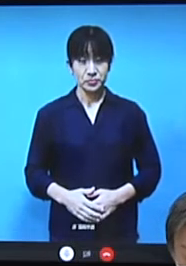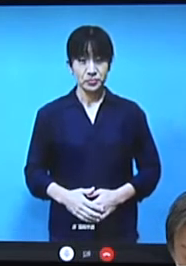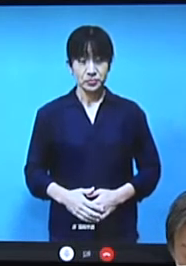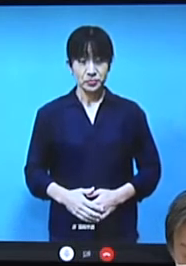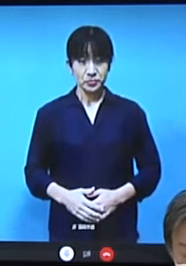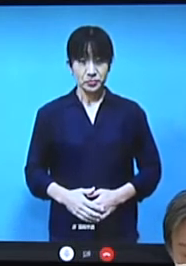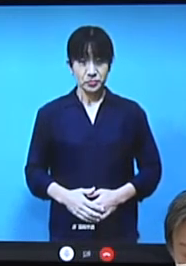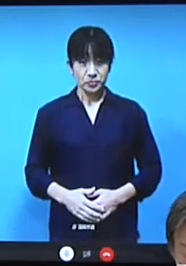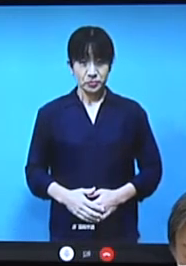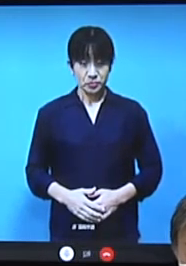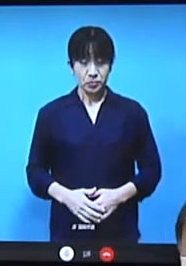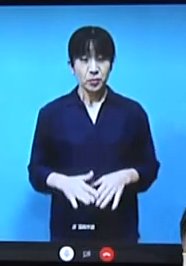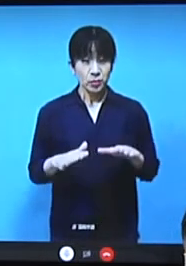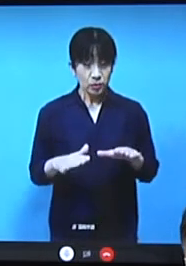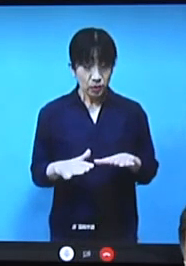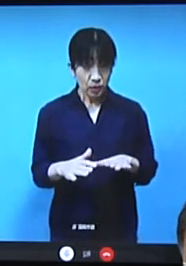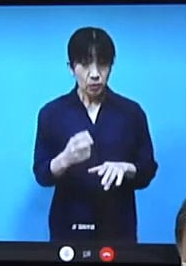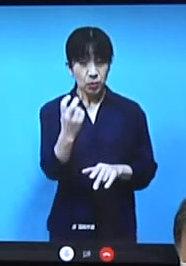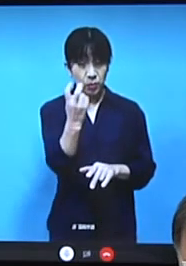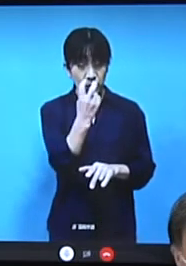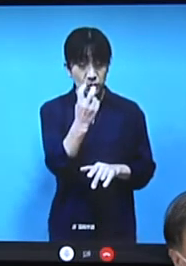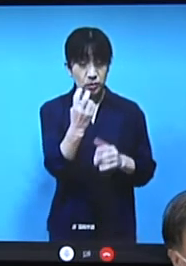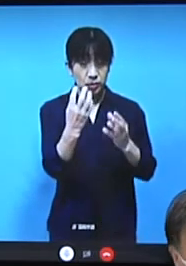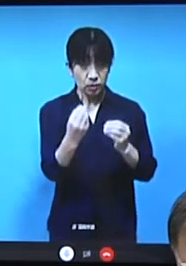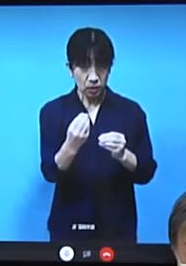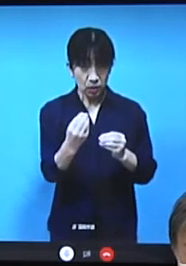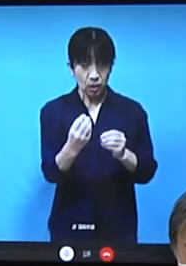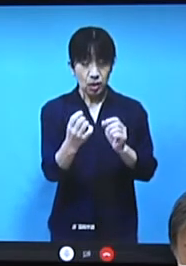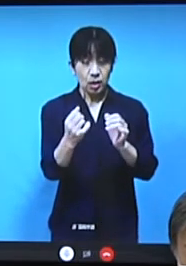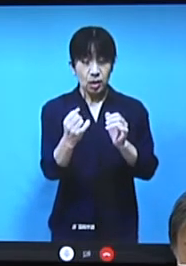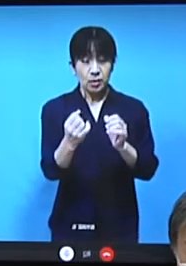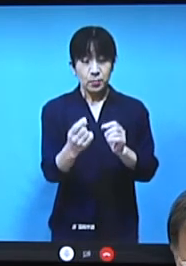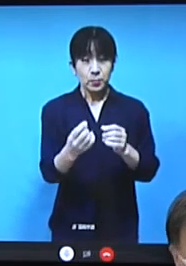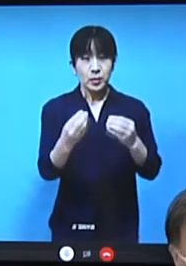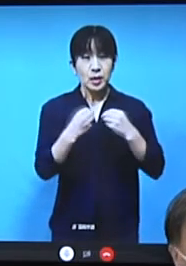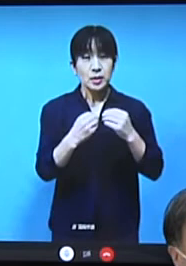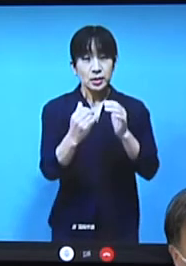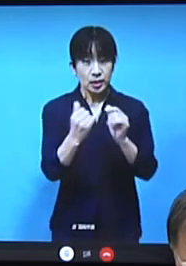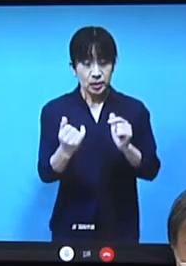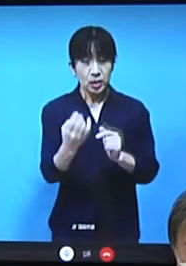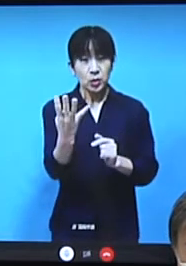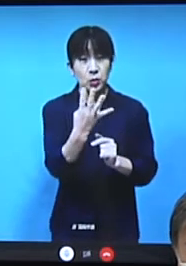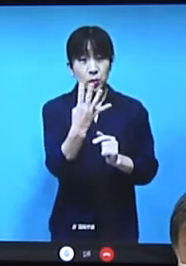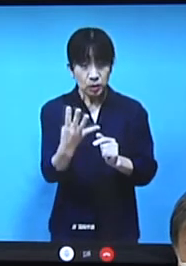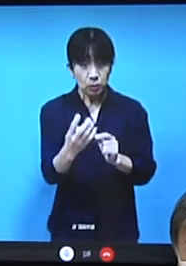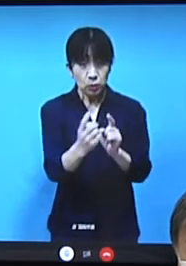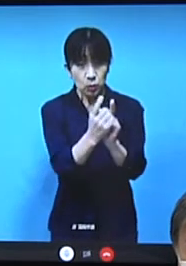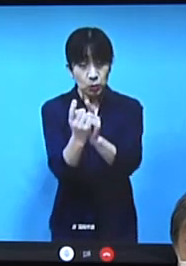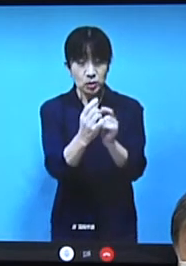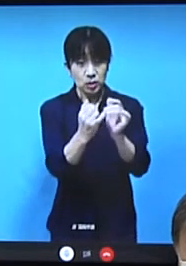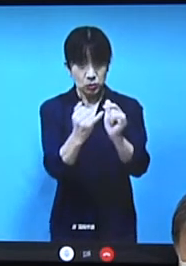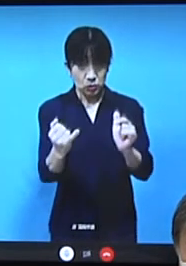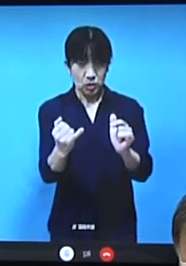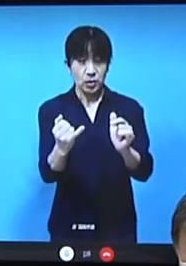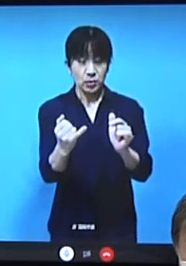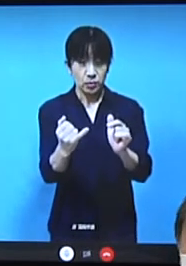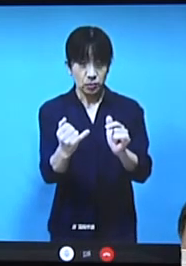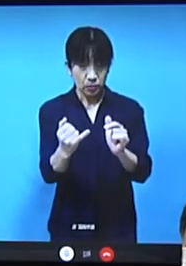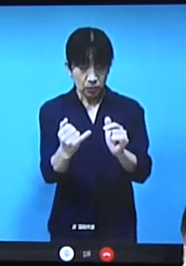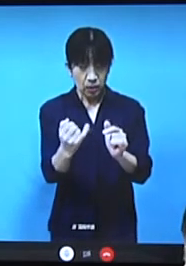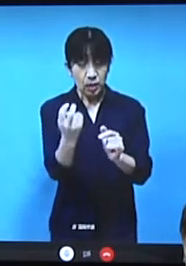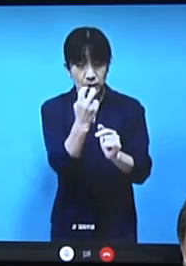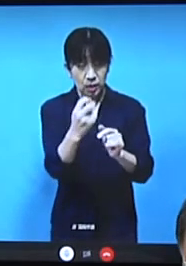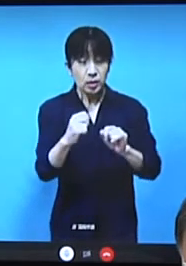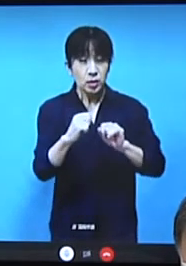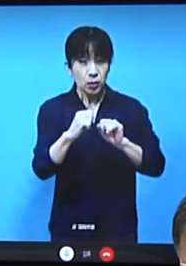今回確認された感染者の方についてもですね、今後さらに調査を進めまして、濃厚接触者に対しては検査を実施するととも